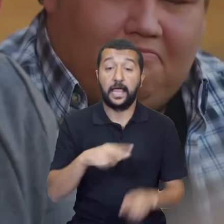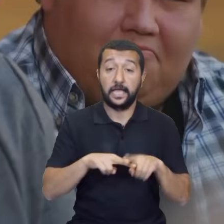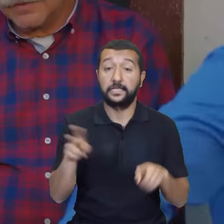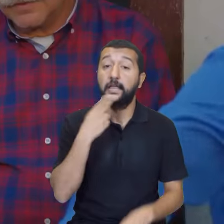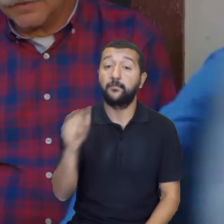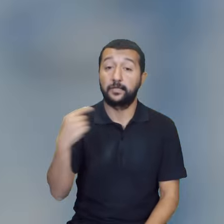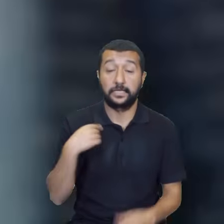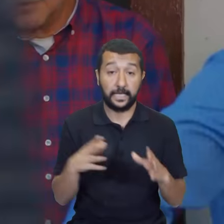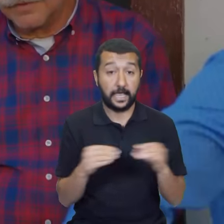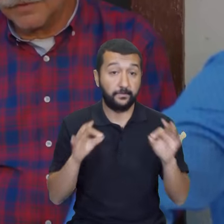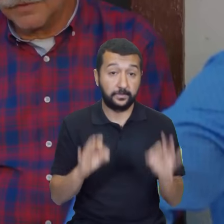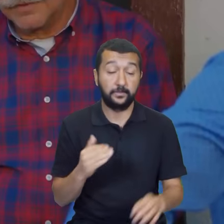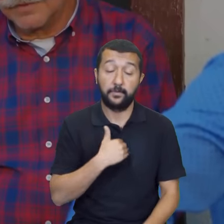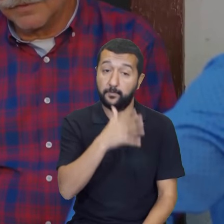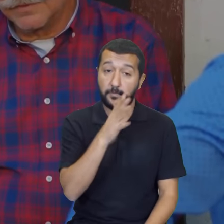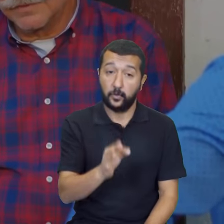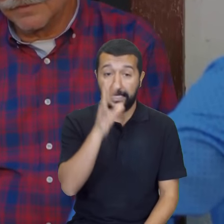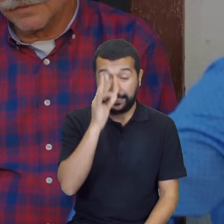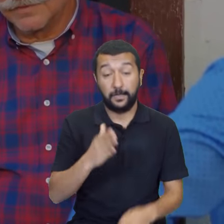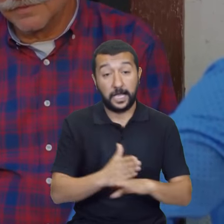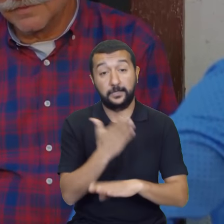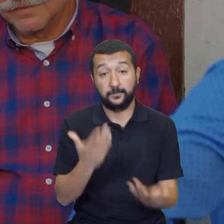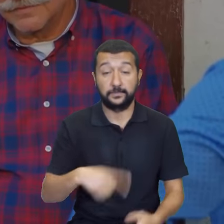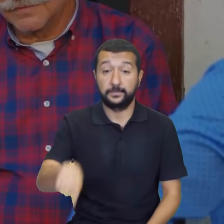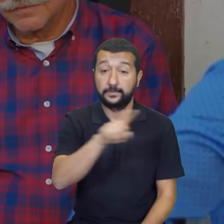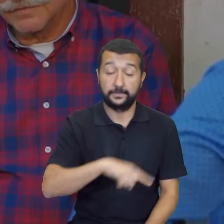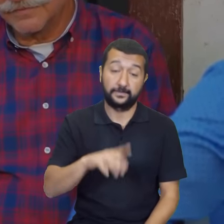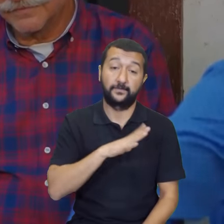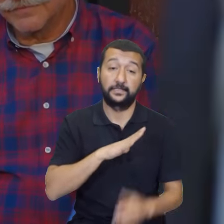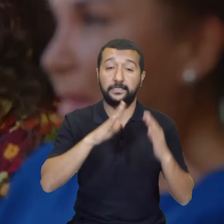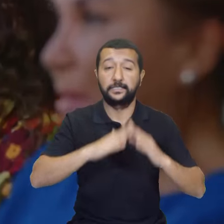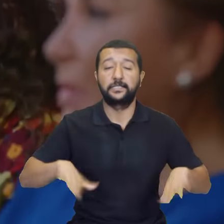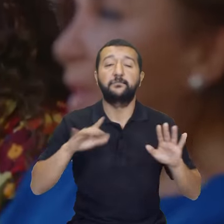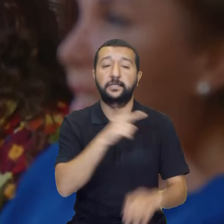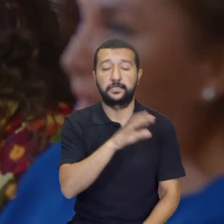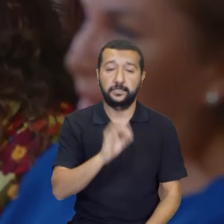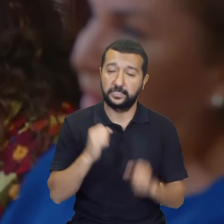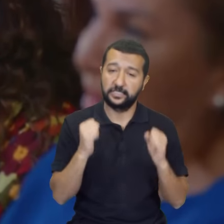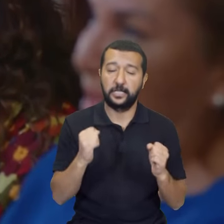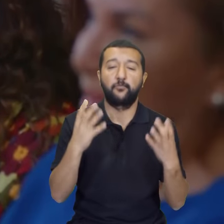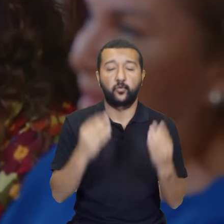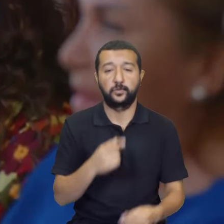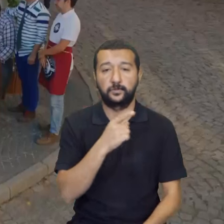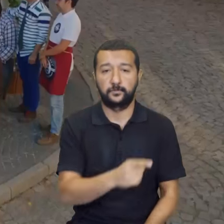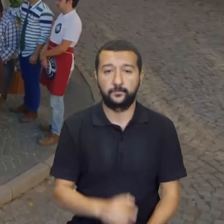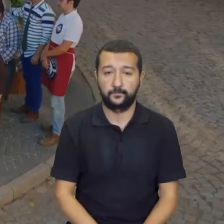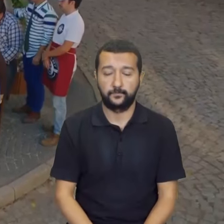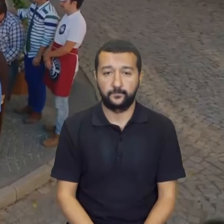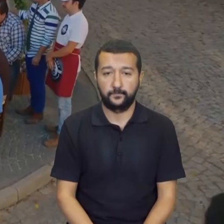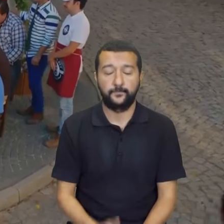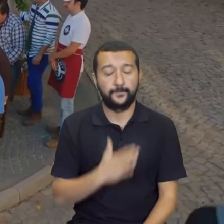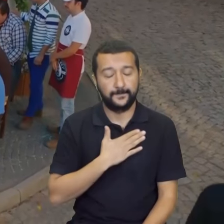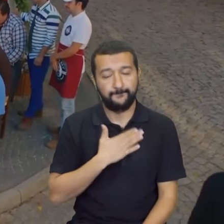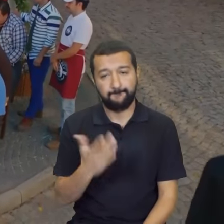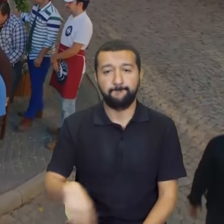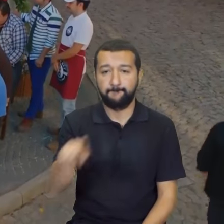Ayşen ablasını kaybetse ben biliyorum ki artık yıkılmayacaklar. Dimdik ayakta kalacaklar.